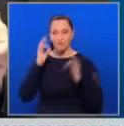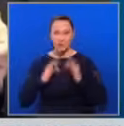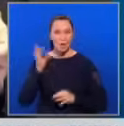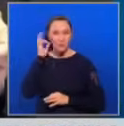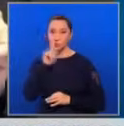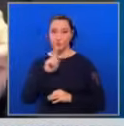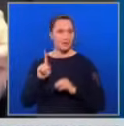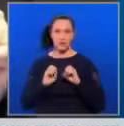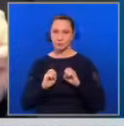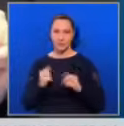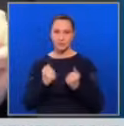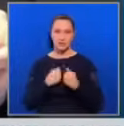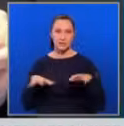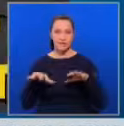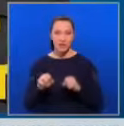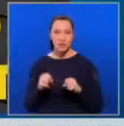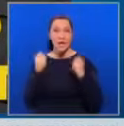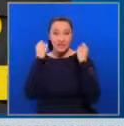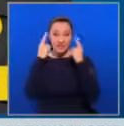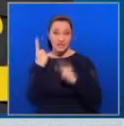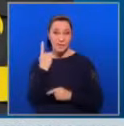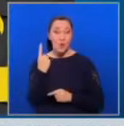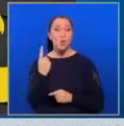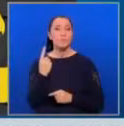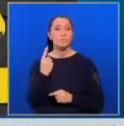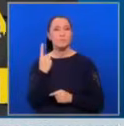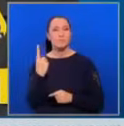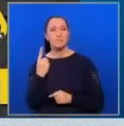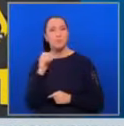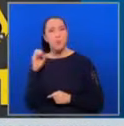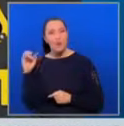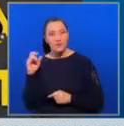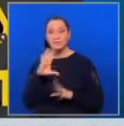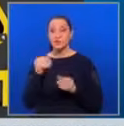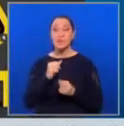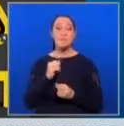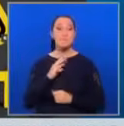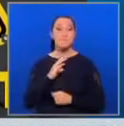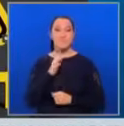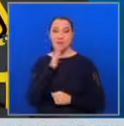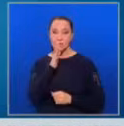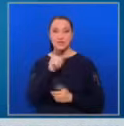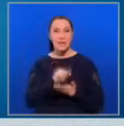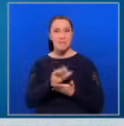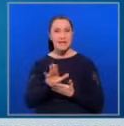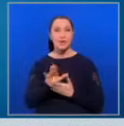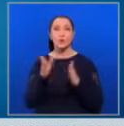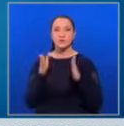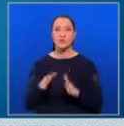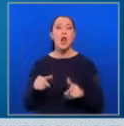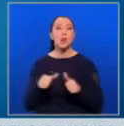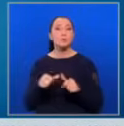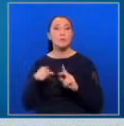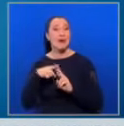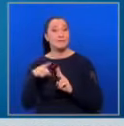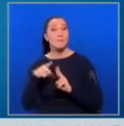му не е оповестено от местните власти известни са само инициали но всички македонски медии го идентифицират като лю палевски палчо